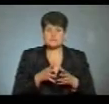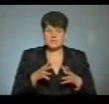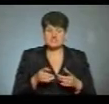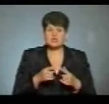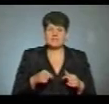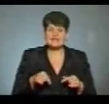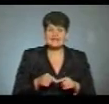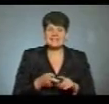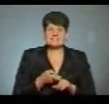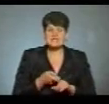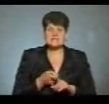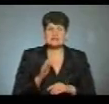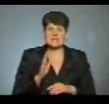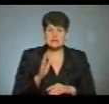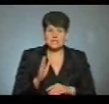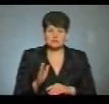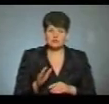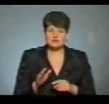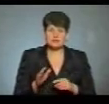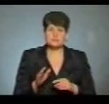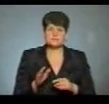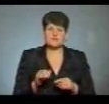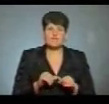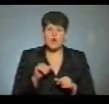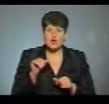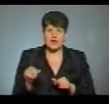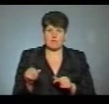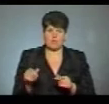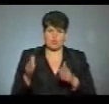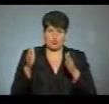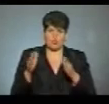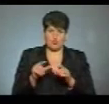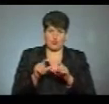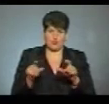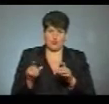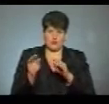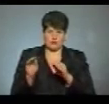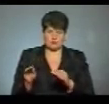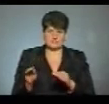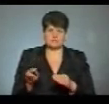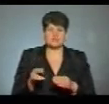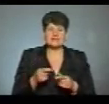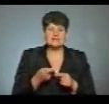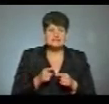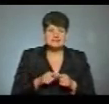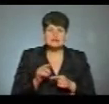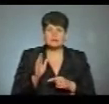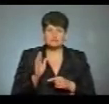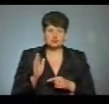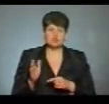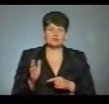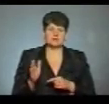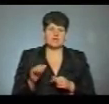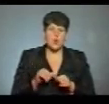відділення інфекційне буде в зовсім окремому корпусі, поліклінічному корпусі, і це зовсім буде